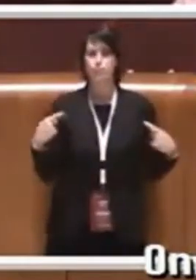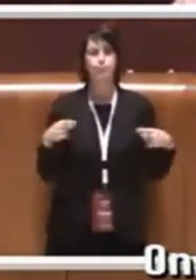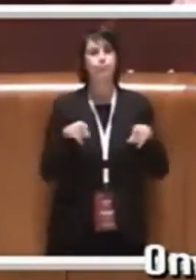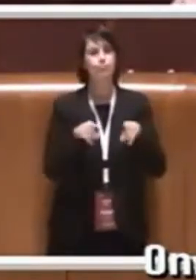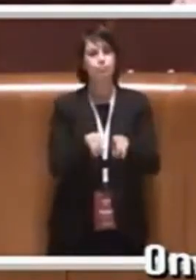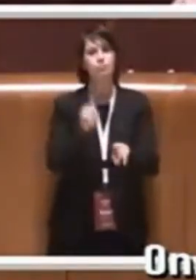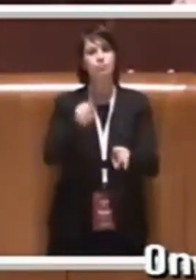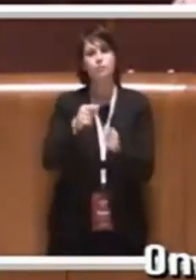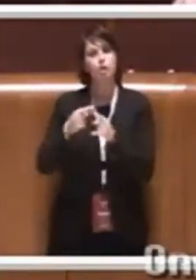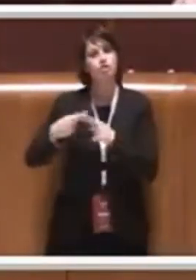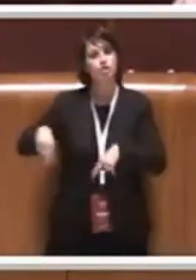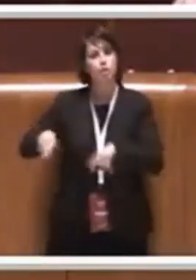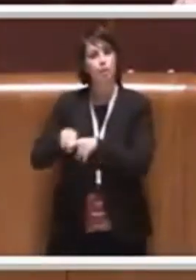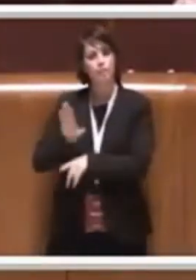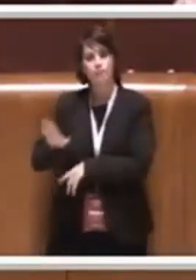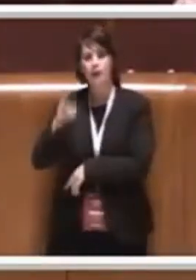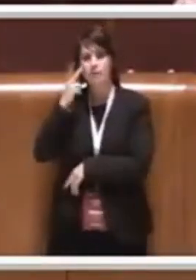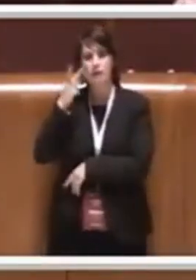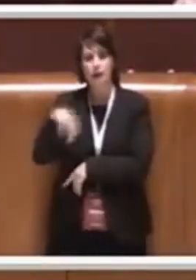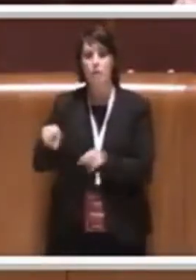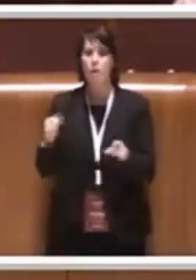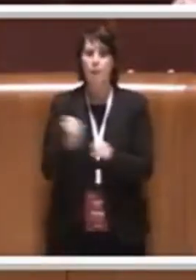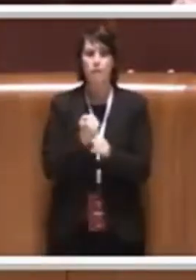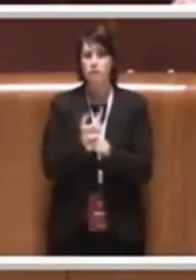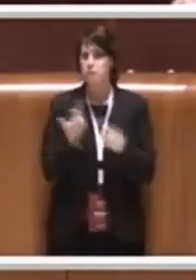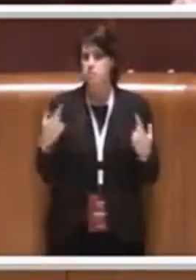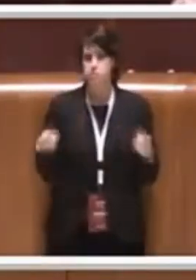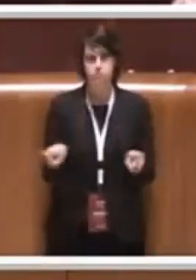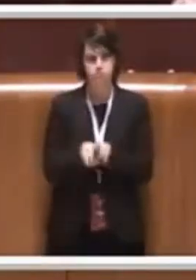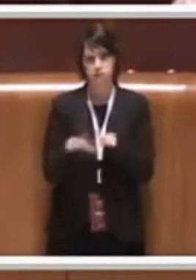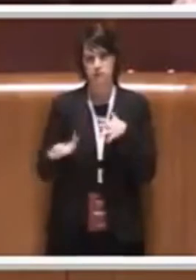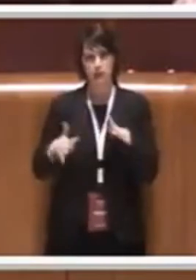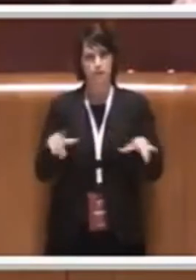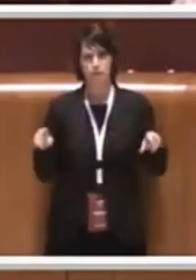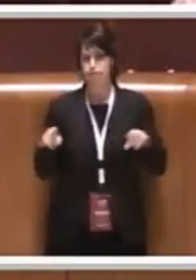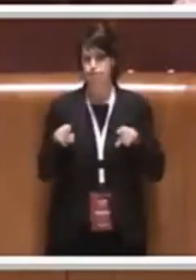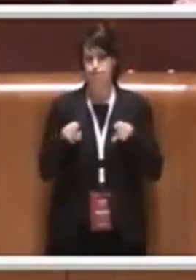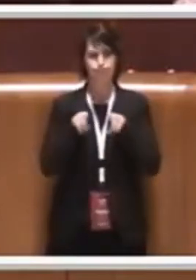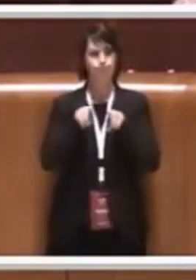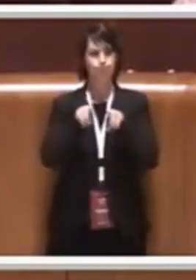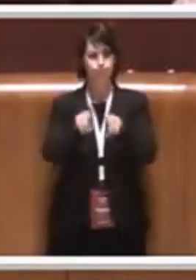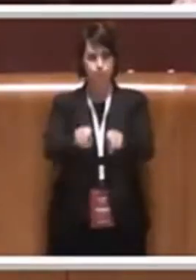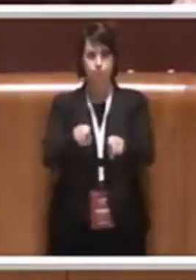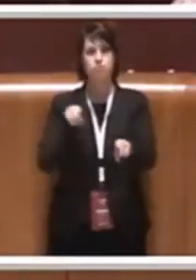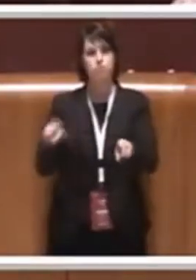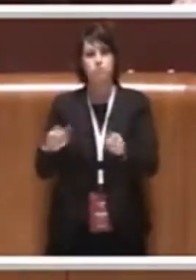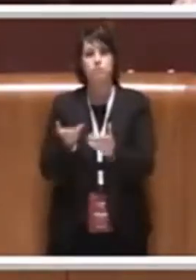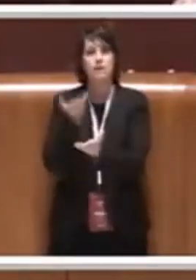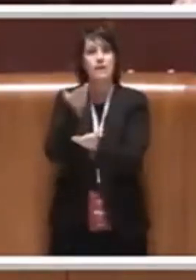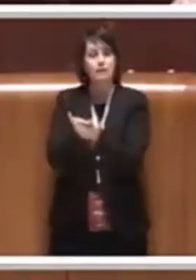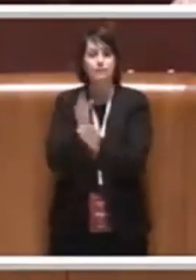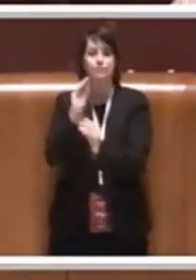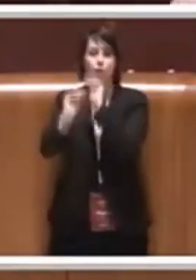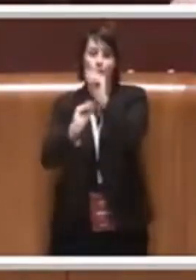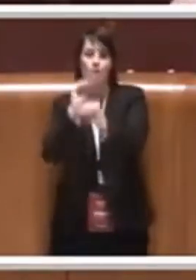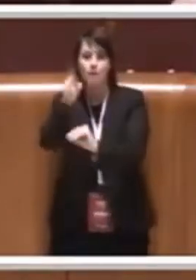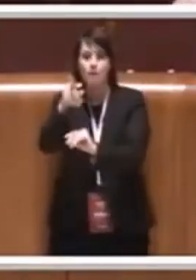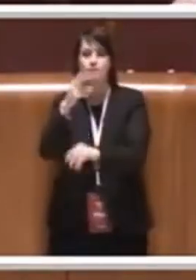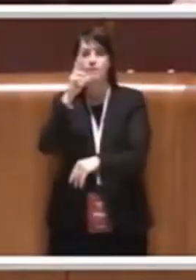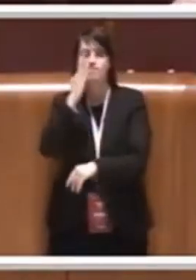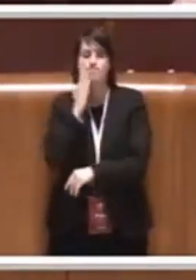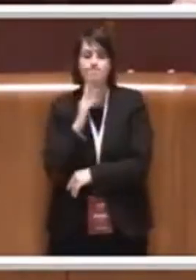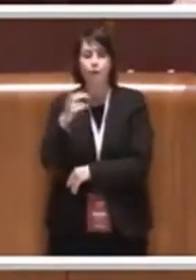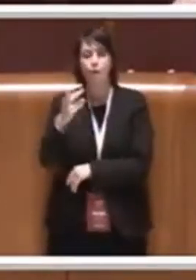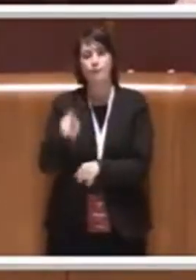sta portando avanti in relazione alla richiesta di un ruolo nuovo e più